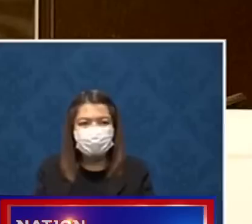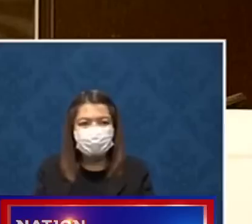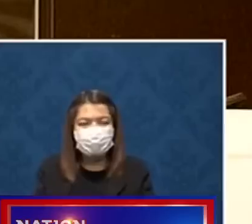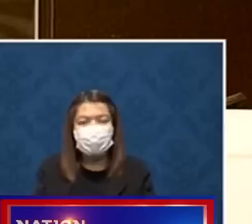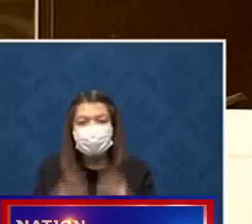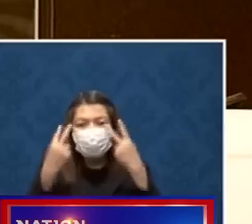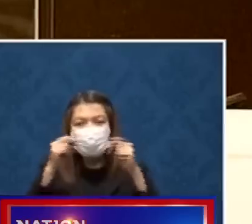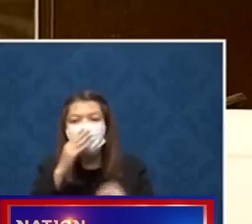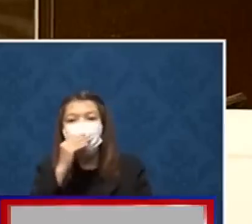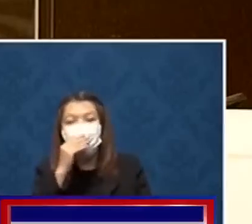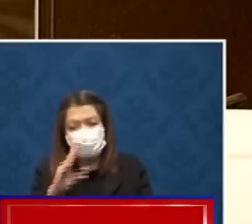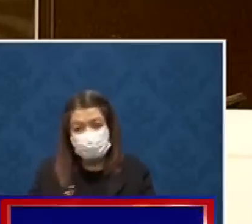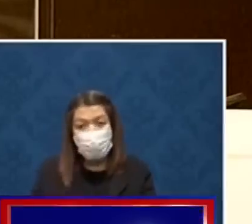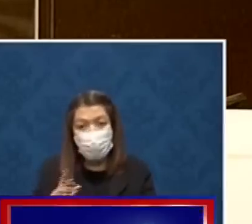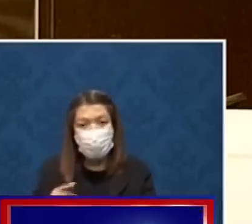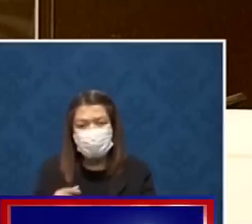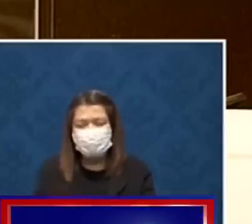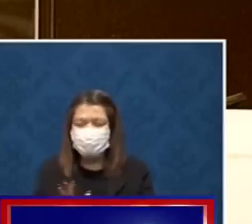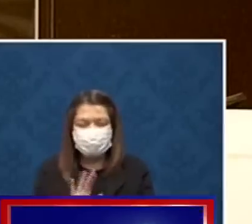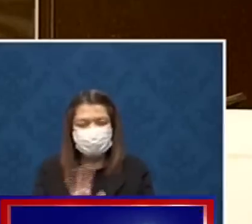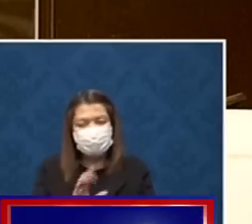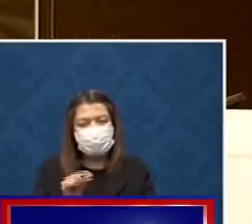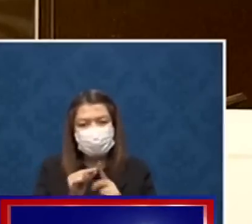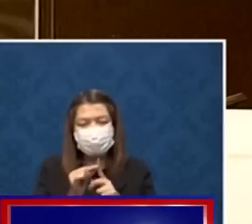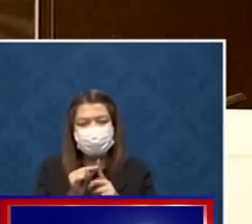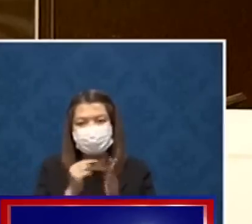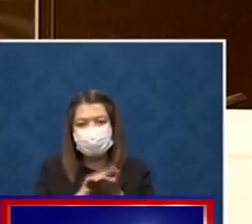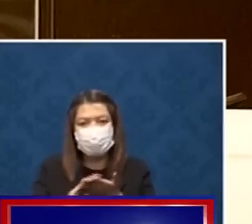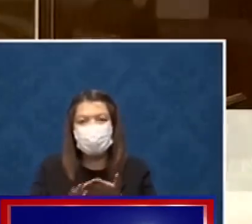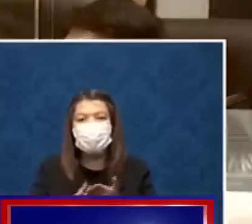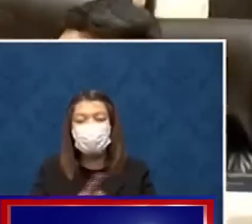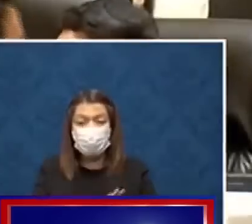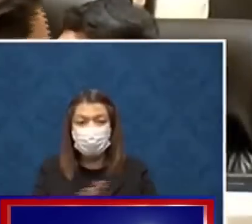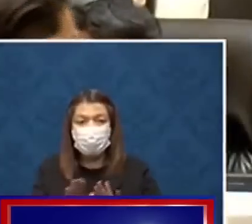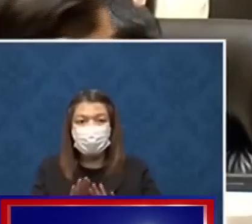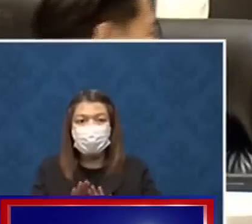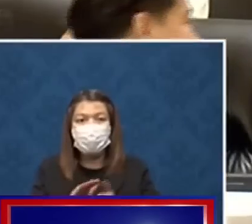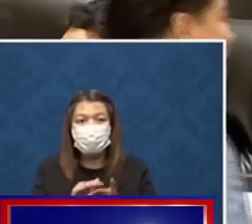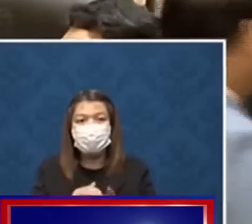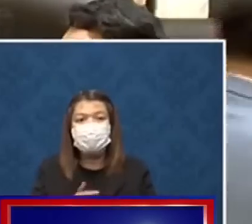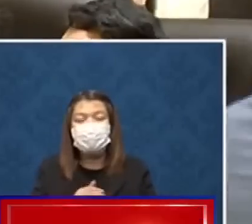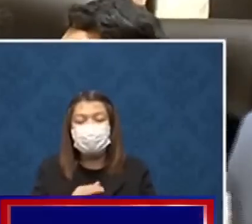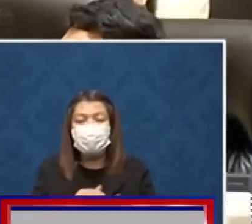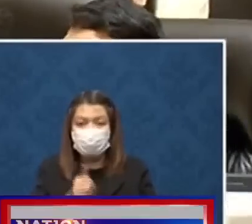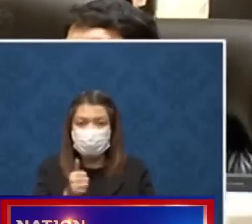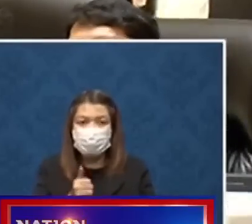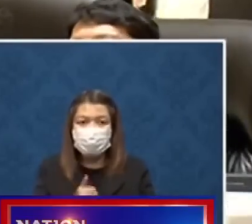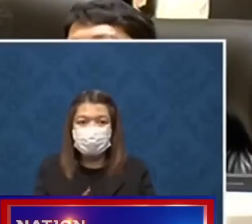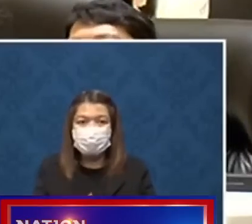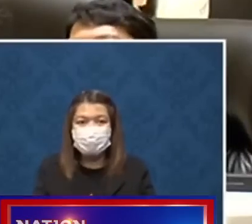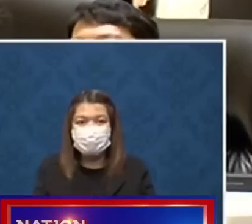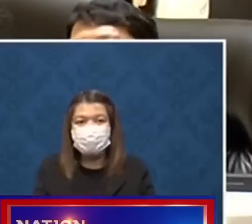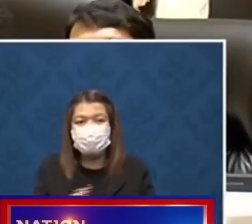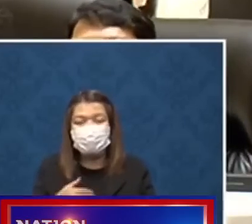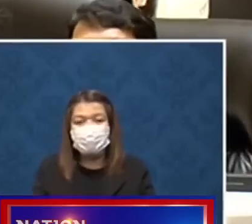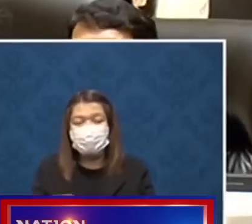ได้ยังไงเนี่ยมันไม่ควรจะเอามาใช้ในสภาอย่างนี้ท่านถอนครับ ได้ค่ะดิฉันขอถอนนะคะว่าคำพูดที่พลเอกประยุทธ์